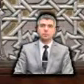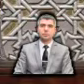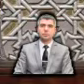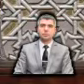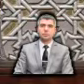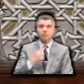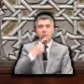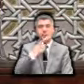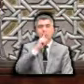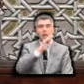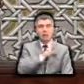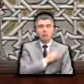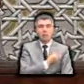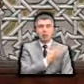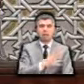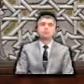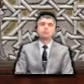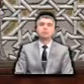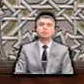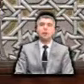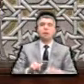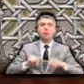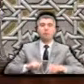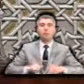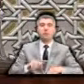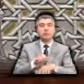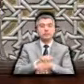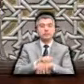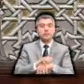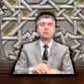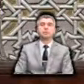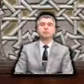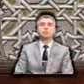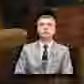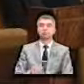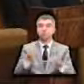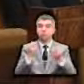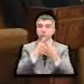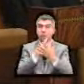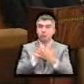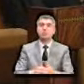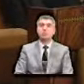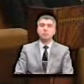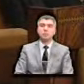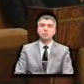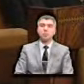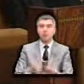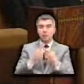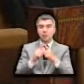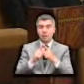بسم الله الرحمن الرحيم. السيد وزير الداخليه المحترم، فوجئنا السيد